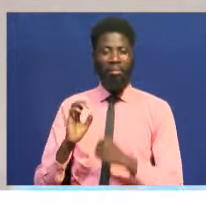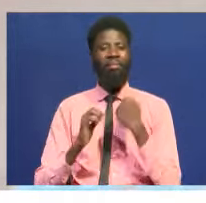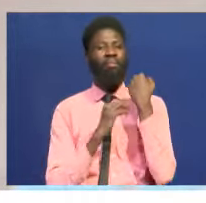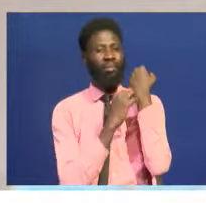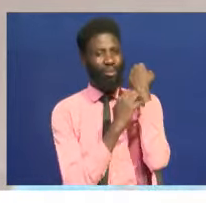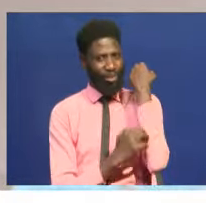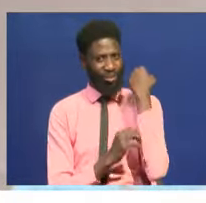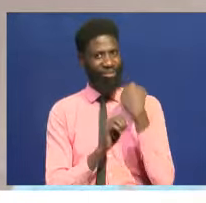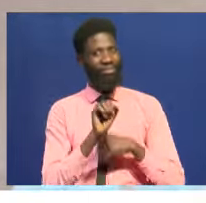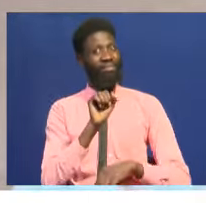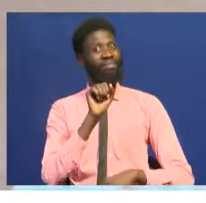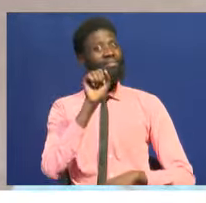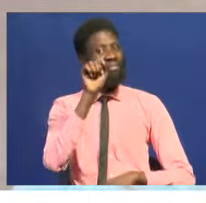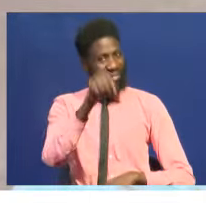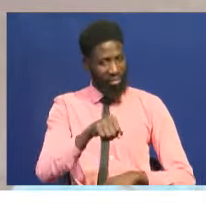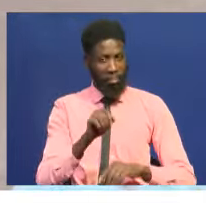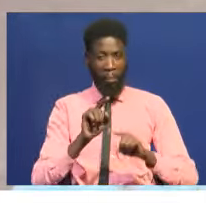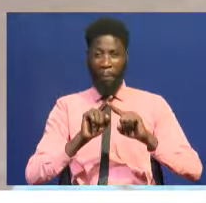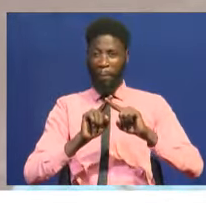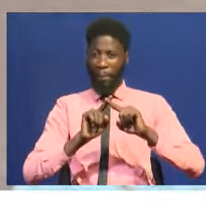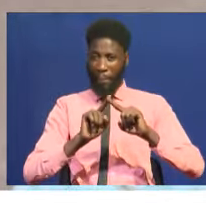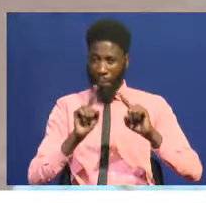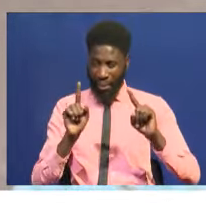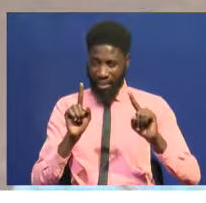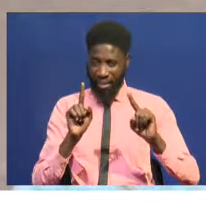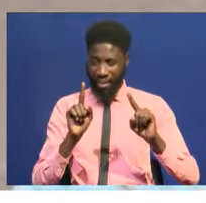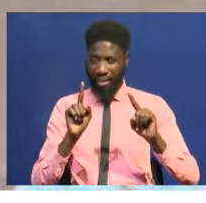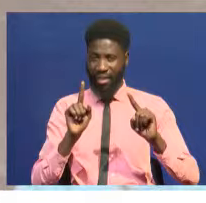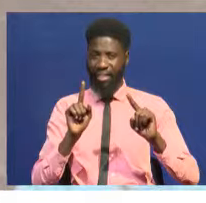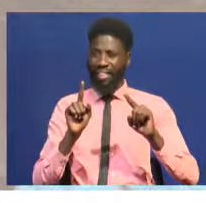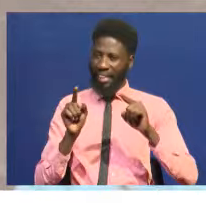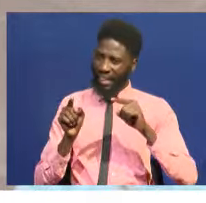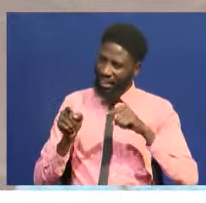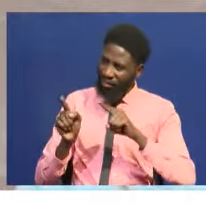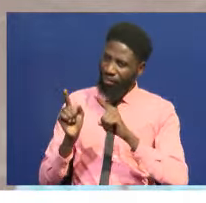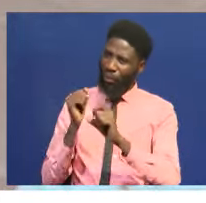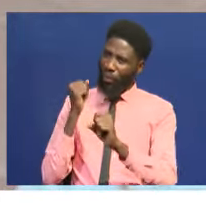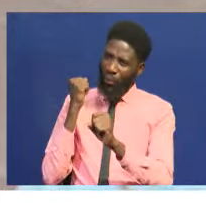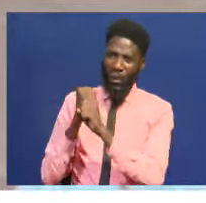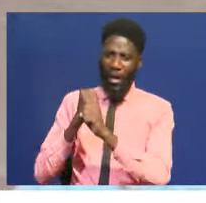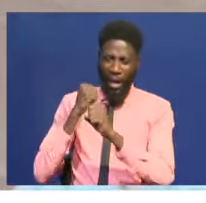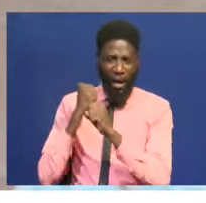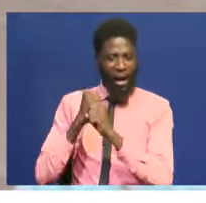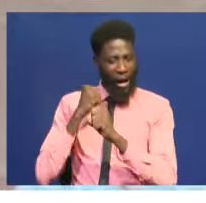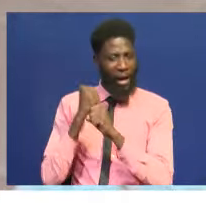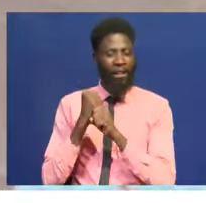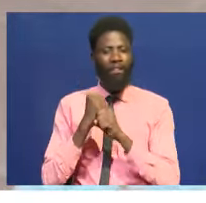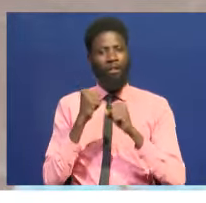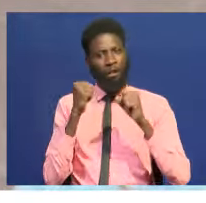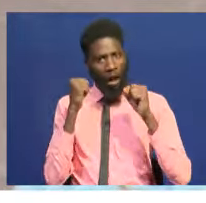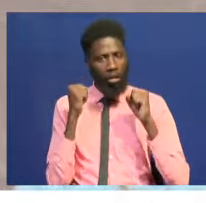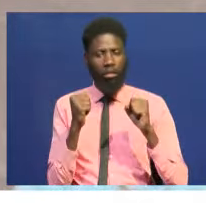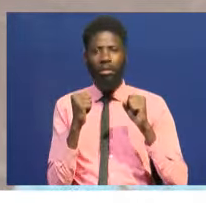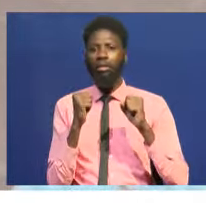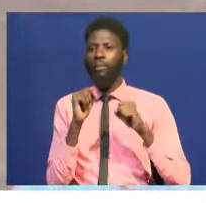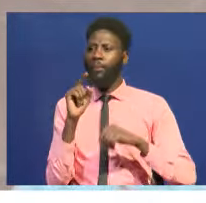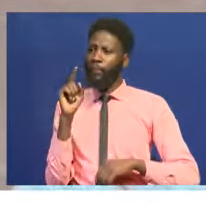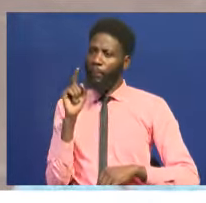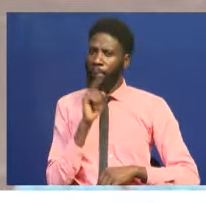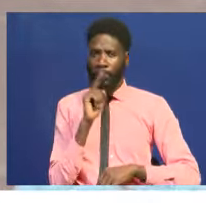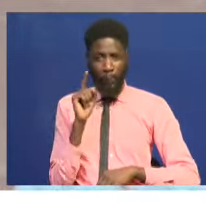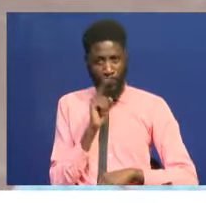Lakini kwa sababu ya bidii na kujitolea,